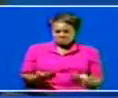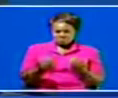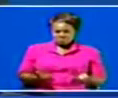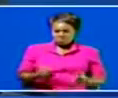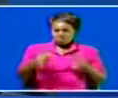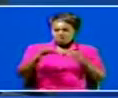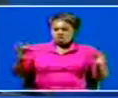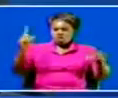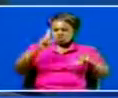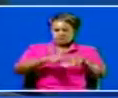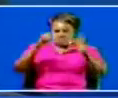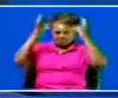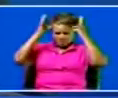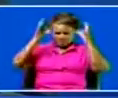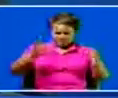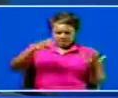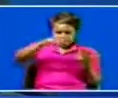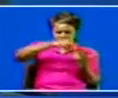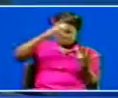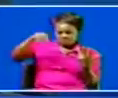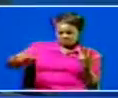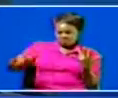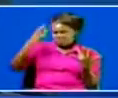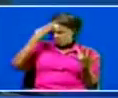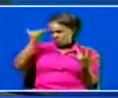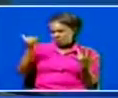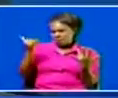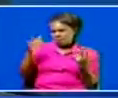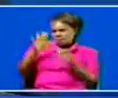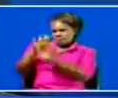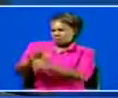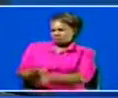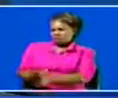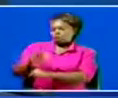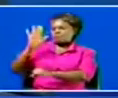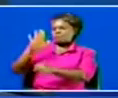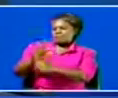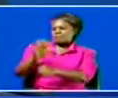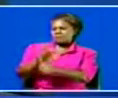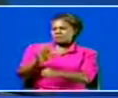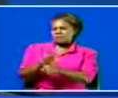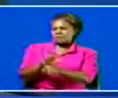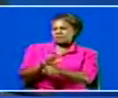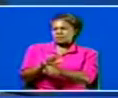kwa muda mrefu aliamua kujiondoa kwenye ndoa kutokana na dhulma nyingi tu ambazo zilikuwa zinaendelea. Na tulikuwa